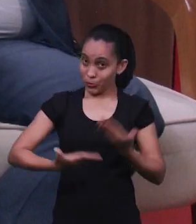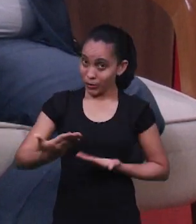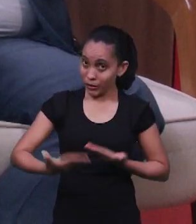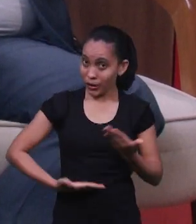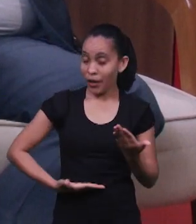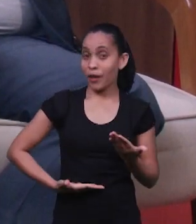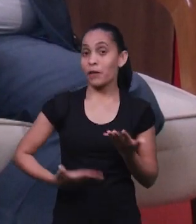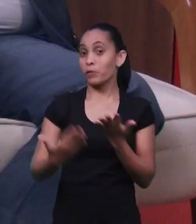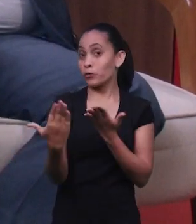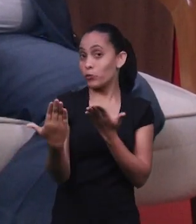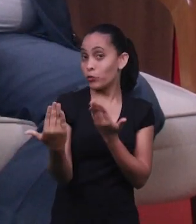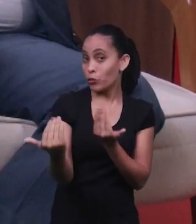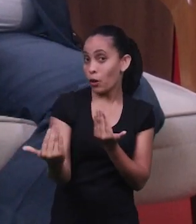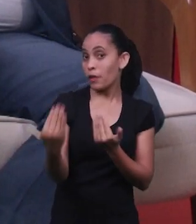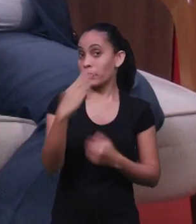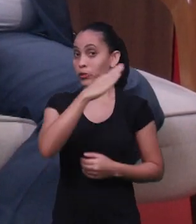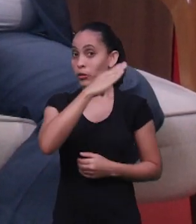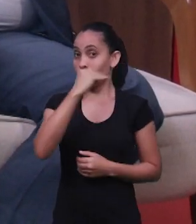l'éclat du visage,